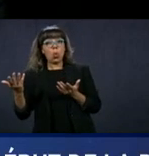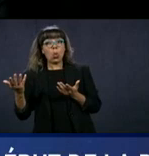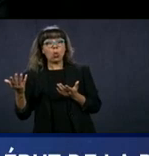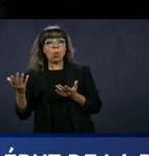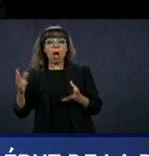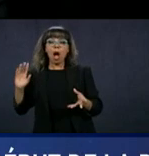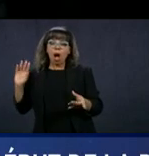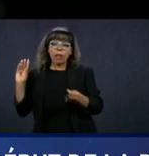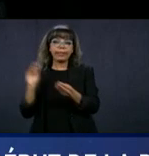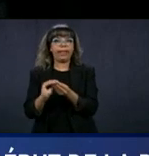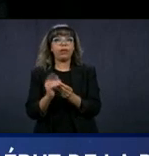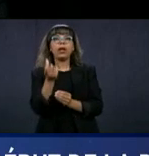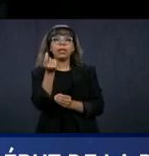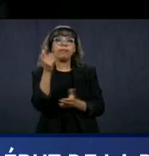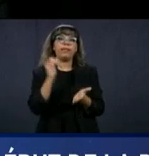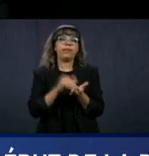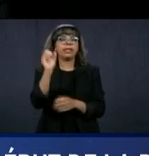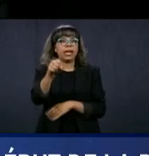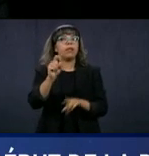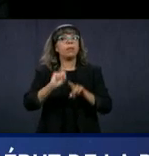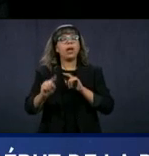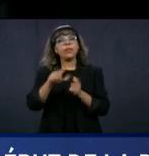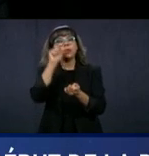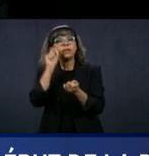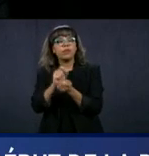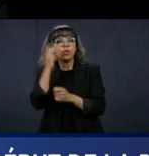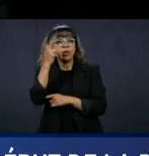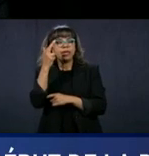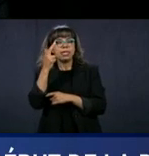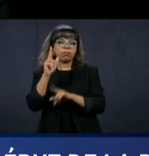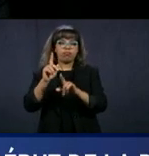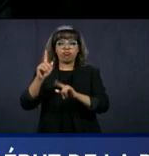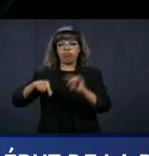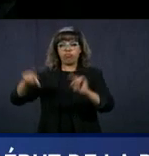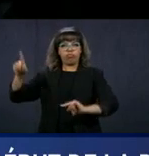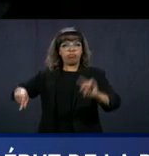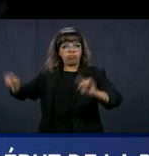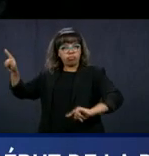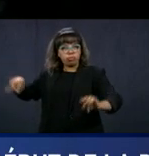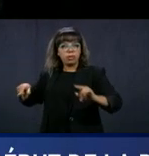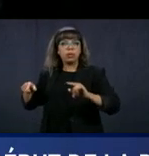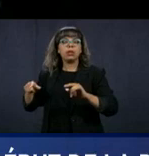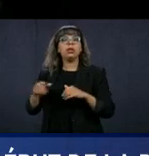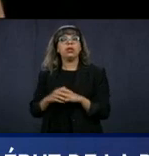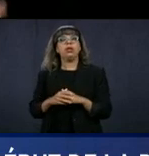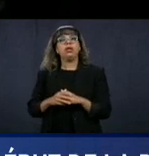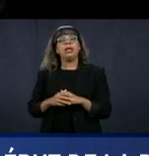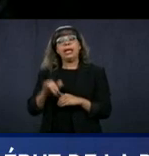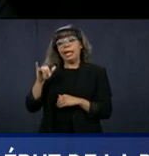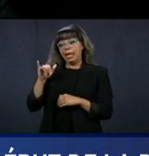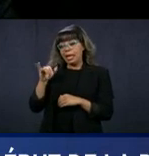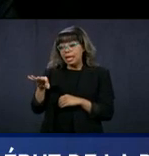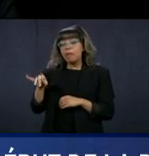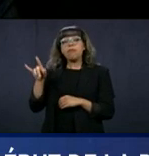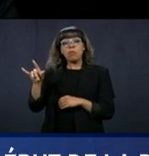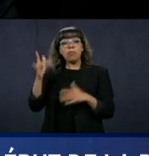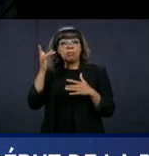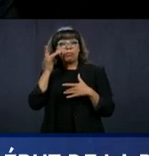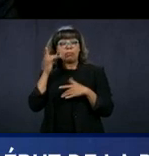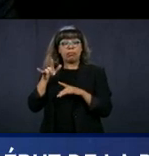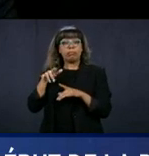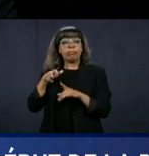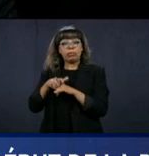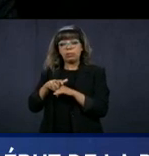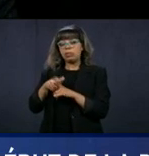Nous voulons suivre cette situation-là de façon très étroite concernant les gens qui ont été infectés et qui,